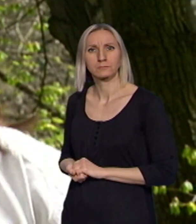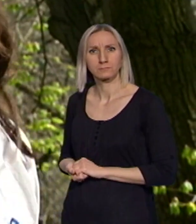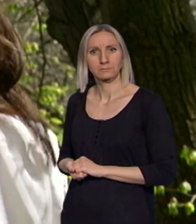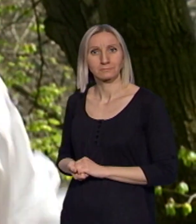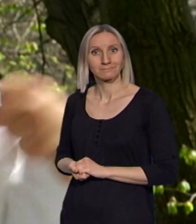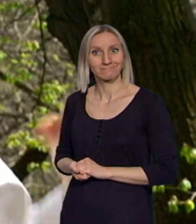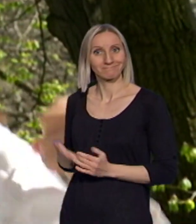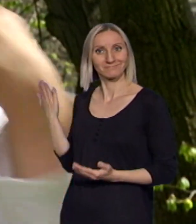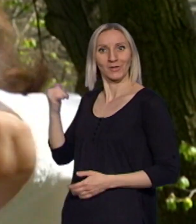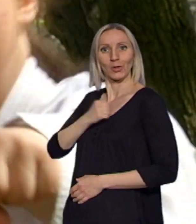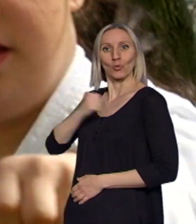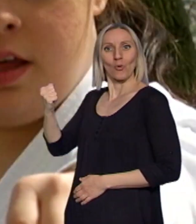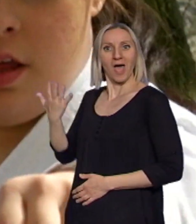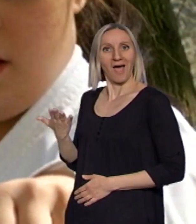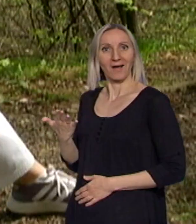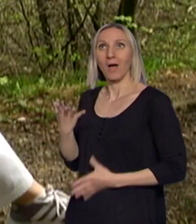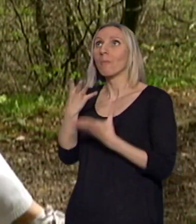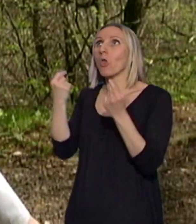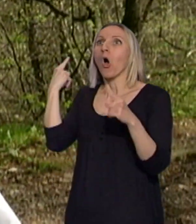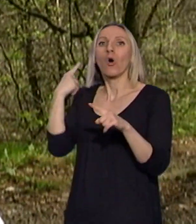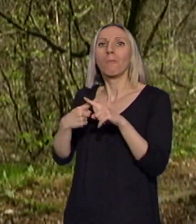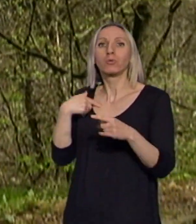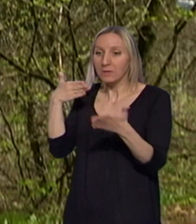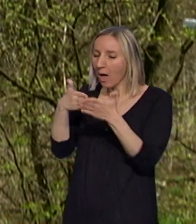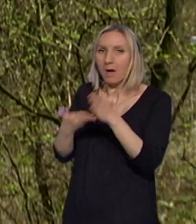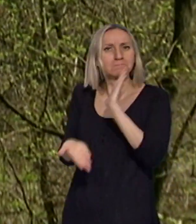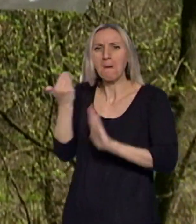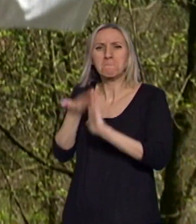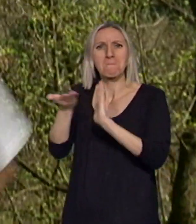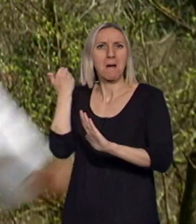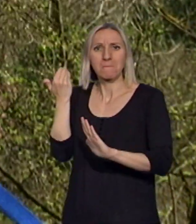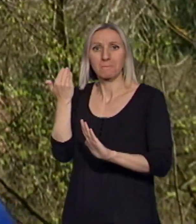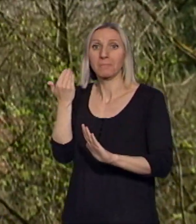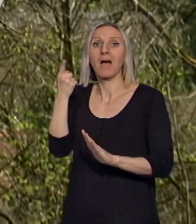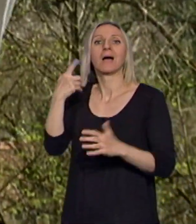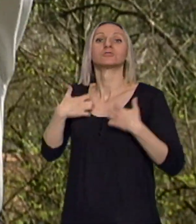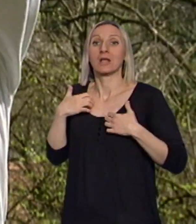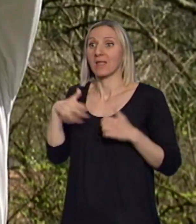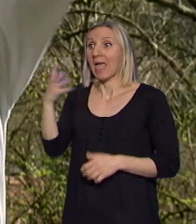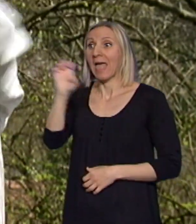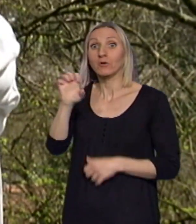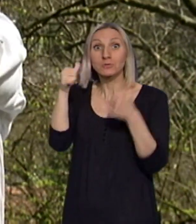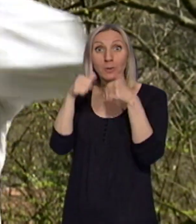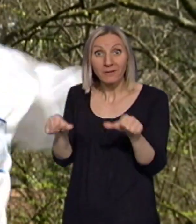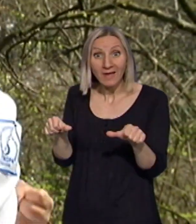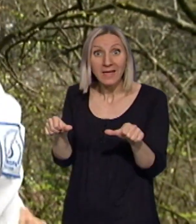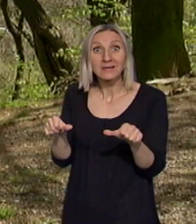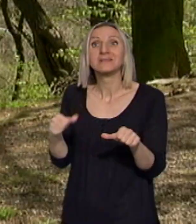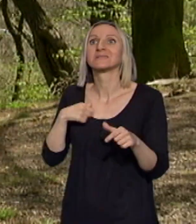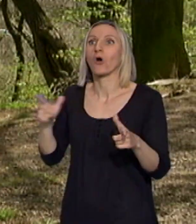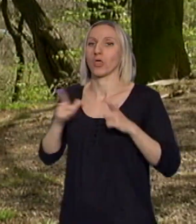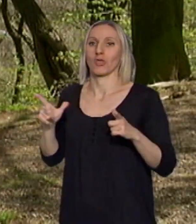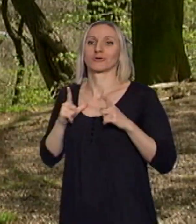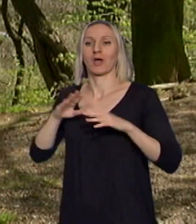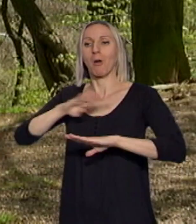Junakinja naše priče mnogo puta je probila granice. Ostaje još samo njena želja da je nakon evropskog prvenstva dočekamo na tom čuvenom